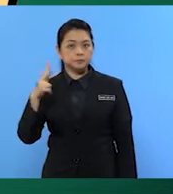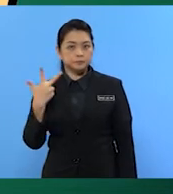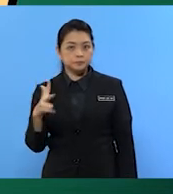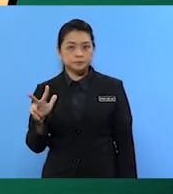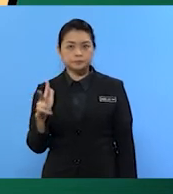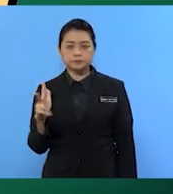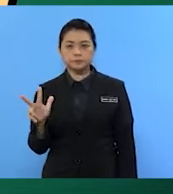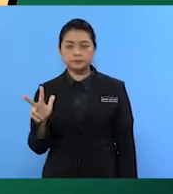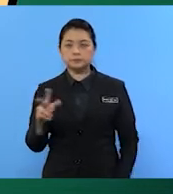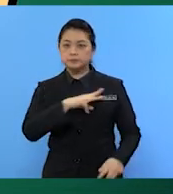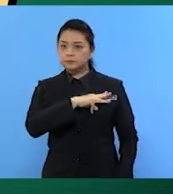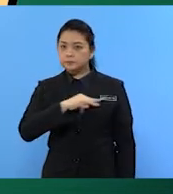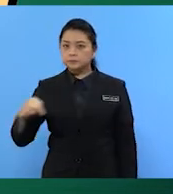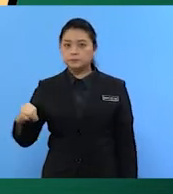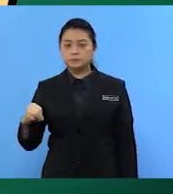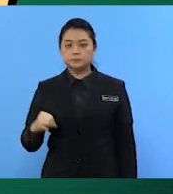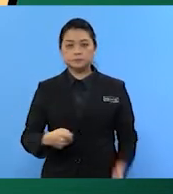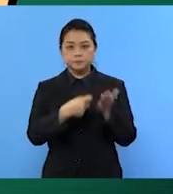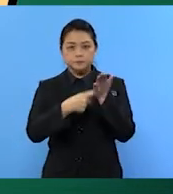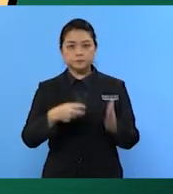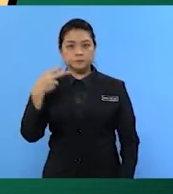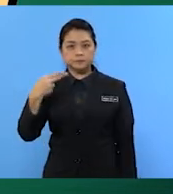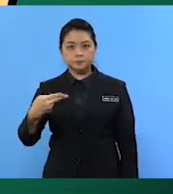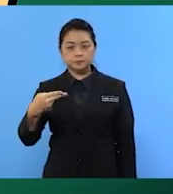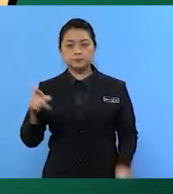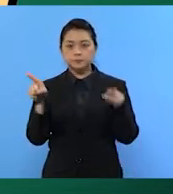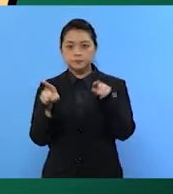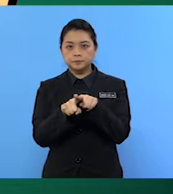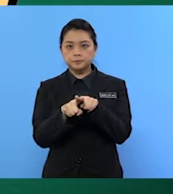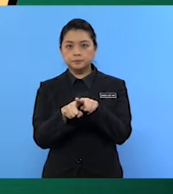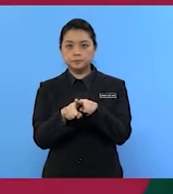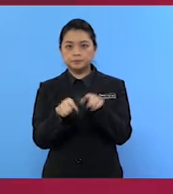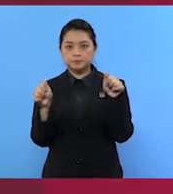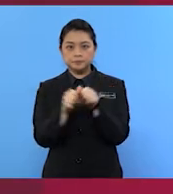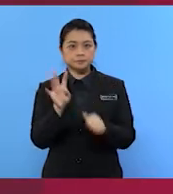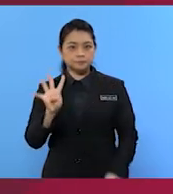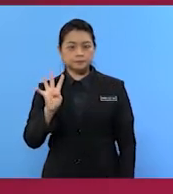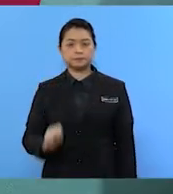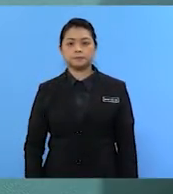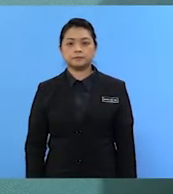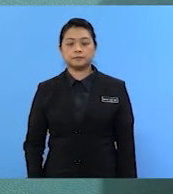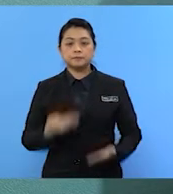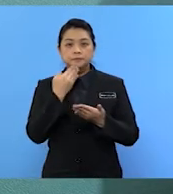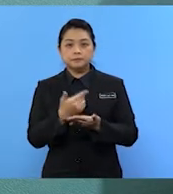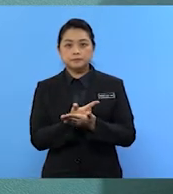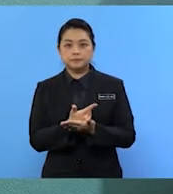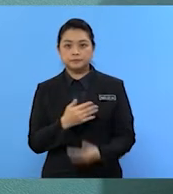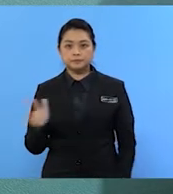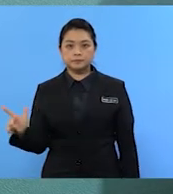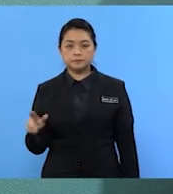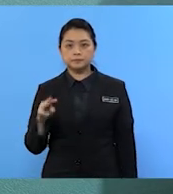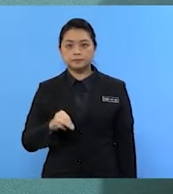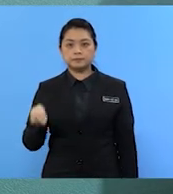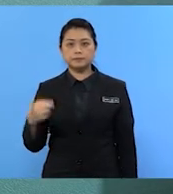1/13 manakala nilai H sama dengan 4. Baiklah murid-murid,